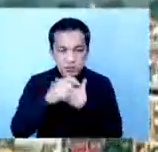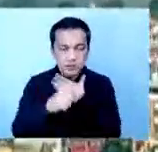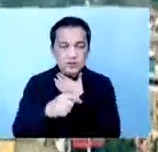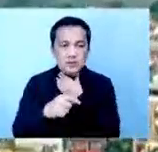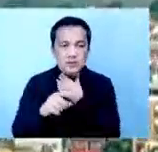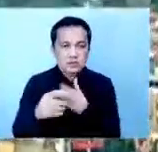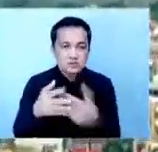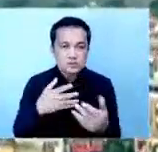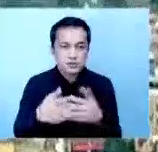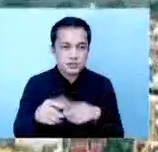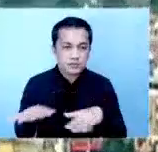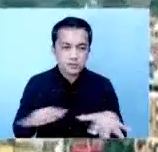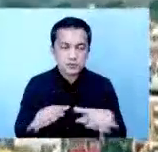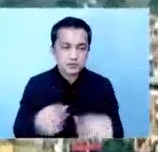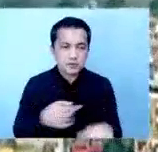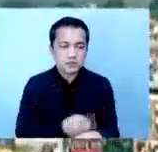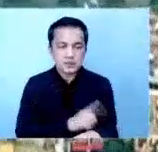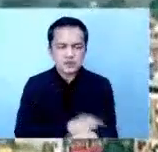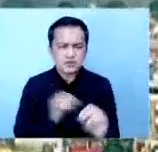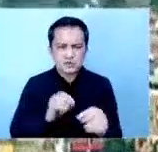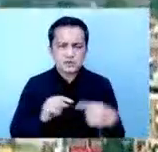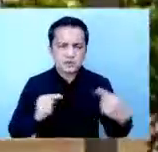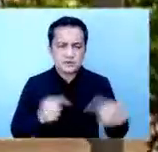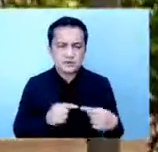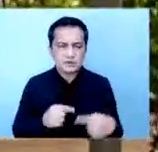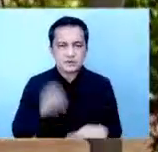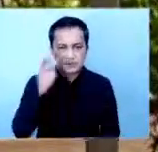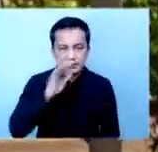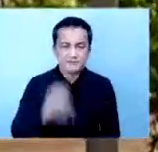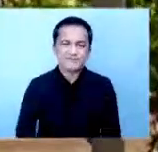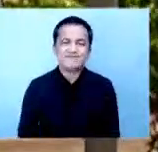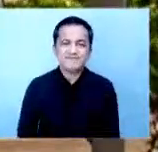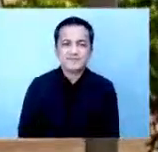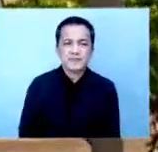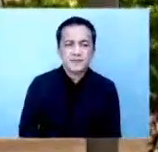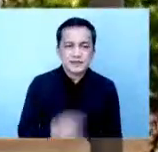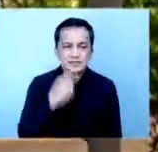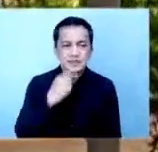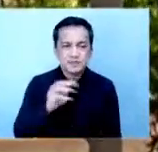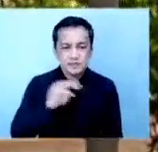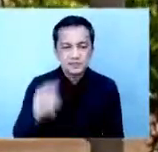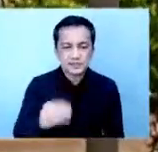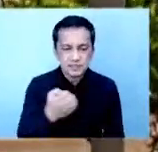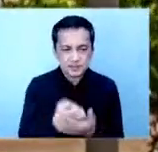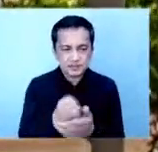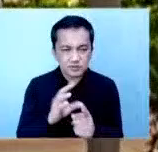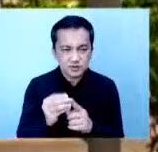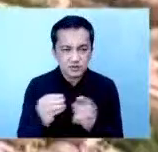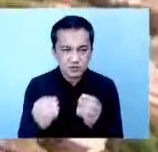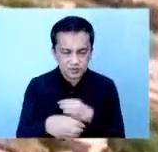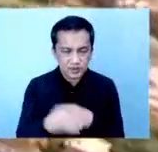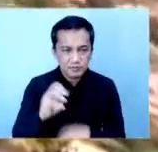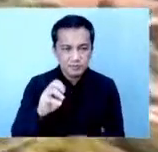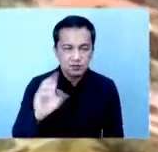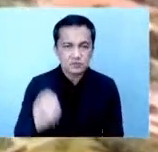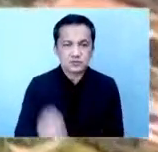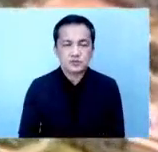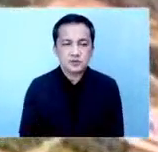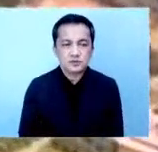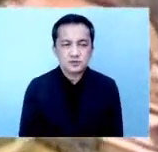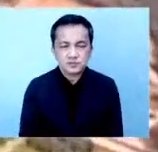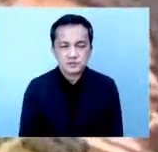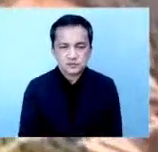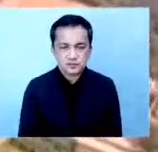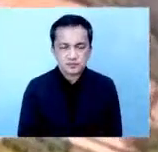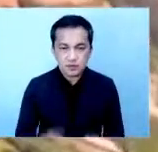lindol, wala naman daw nasaktan sa ating mga kababayan doon ayon sa Manila Economic and Cultural Office o MECO. Well coordinated